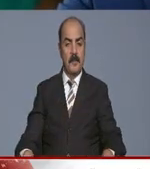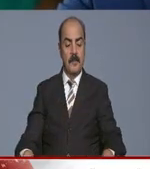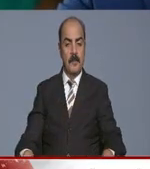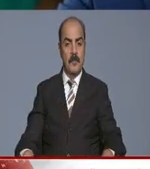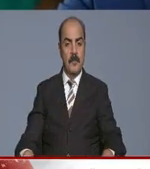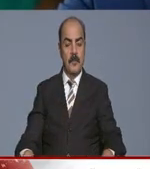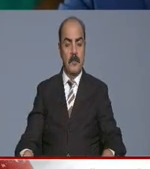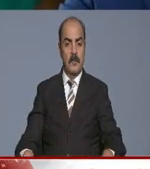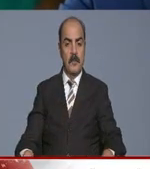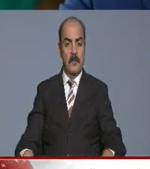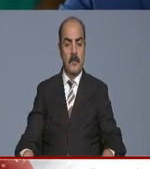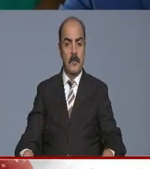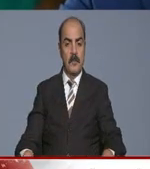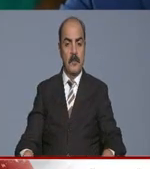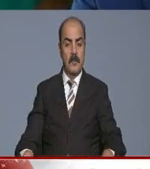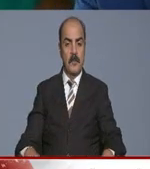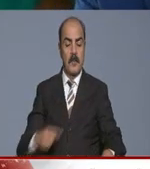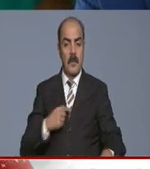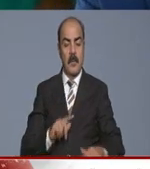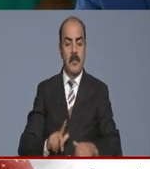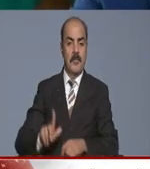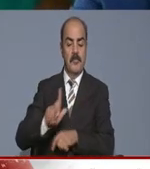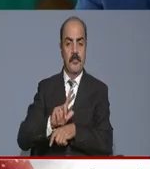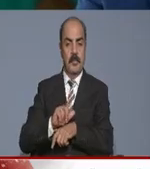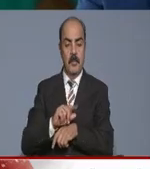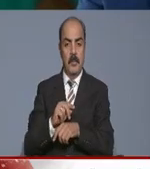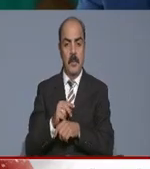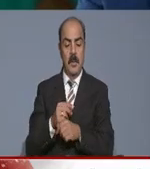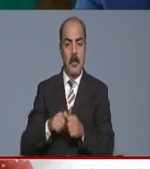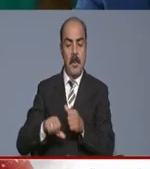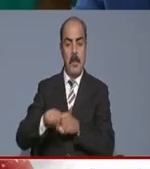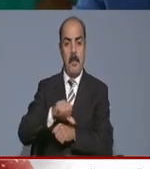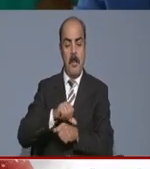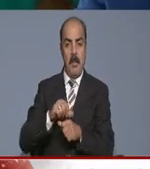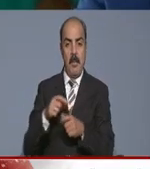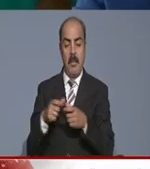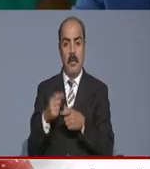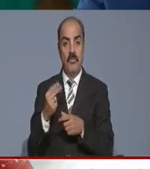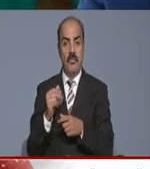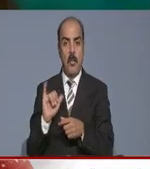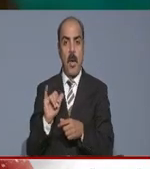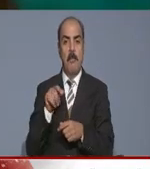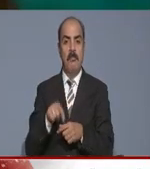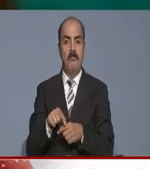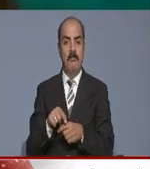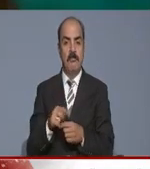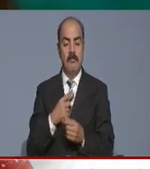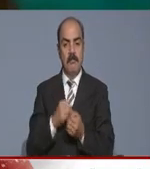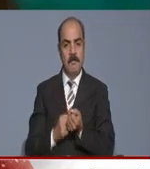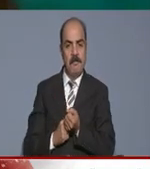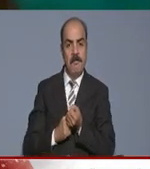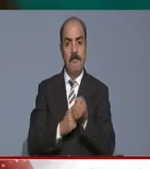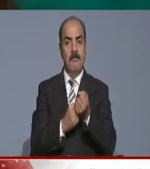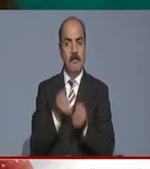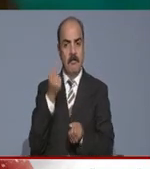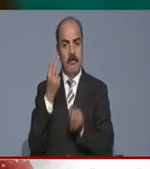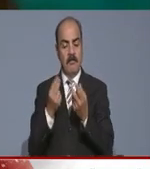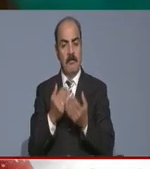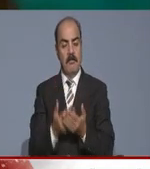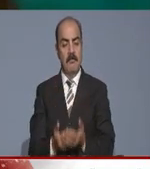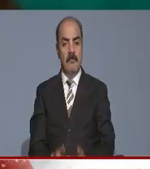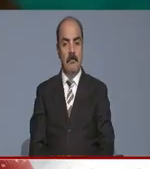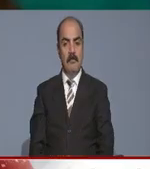فإن ترأسنا قمة العشرين كان مهما للدفع بالمبادرات